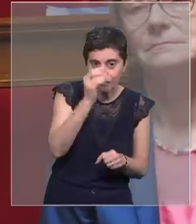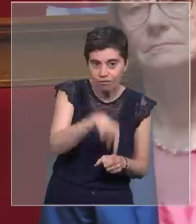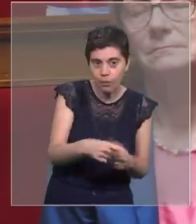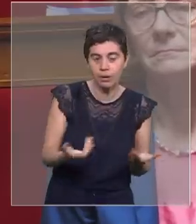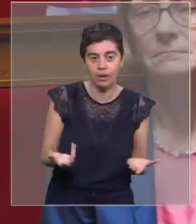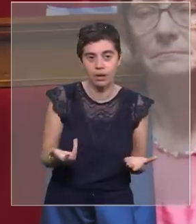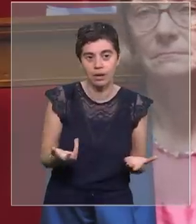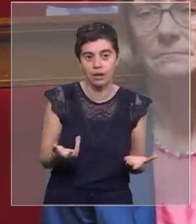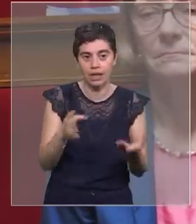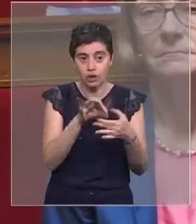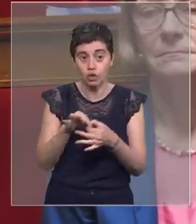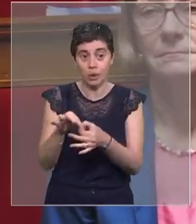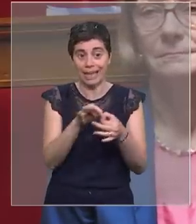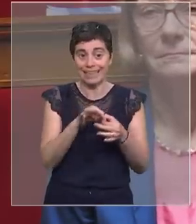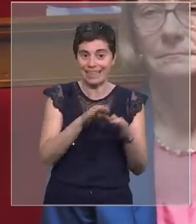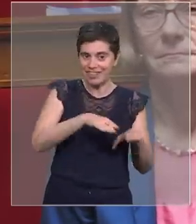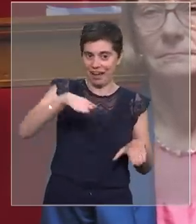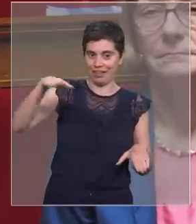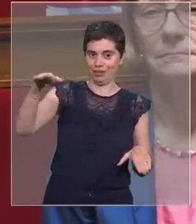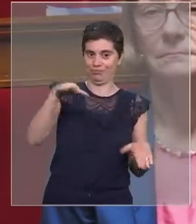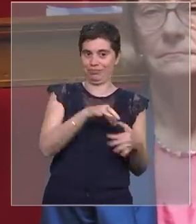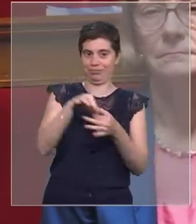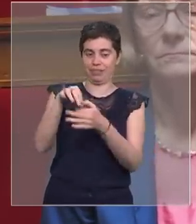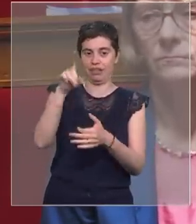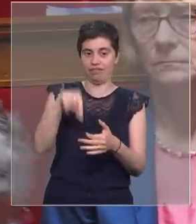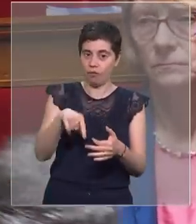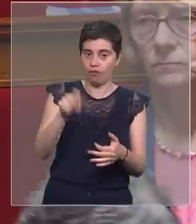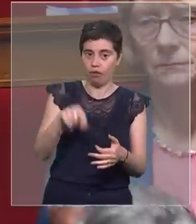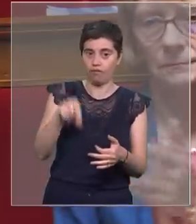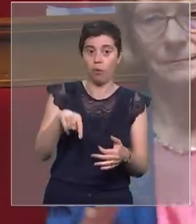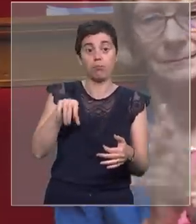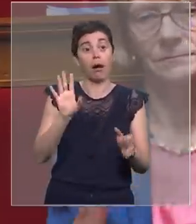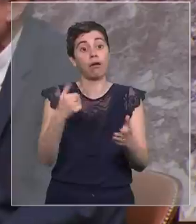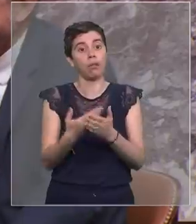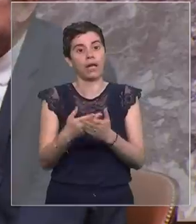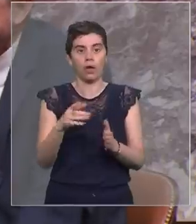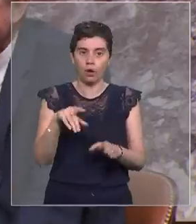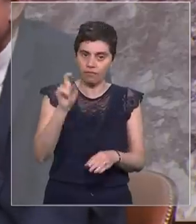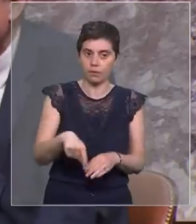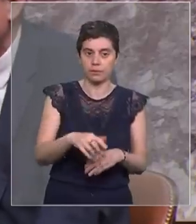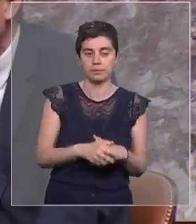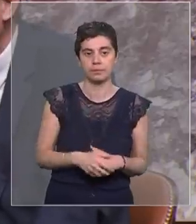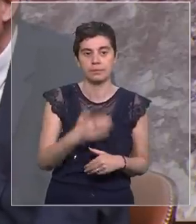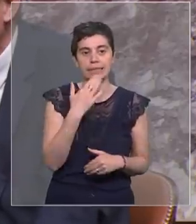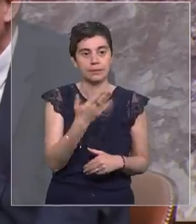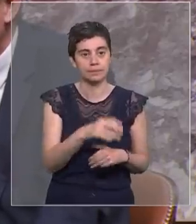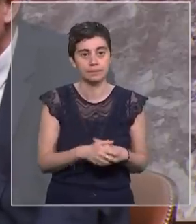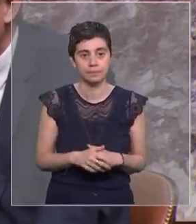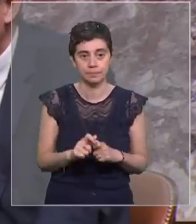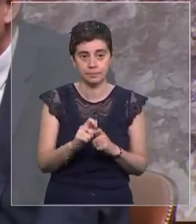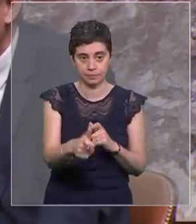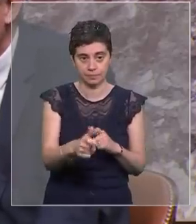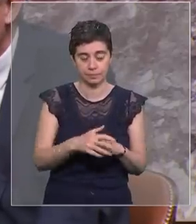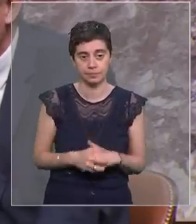la solidarité entre les générations, c'est un devoir et non une option. Je vous remercie, mon cher collègue. La parole est à monsieur